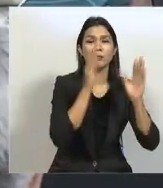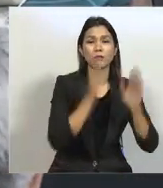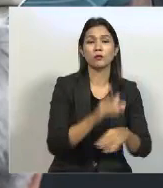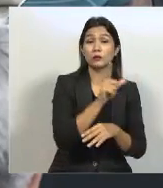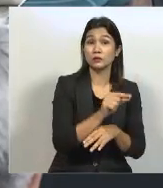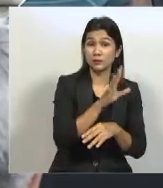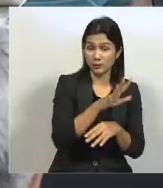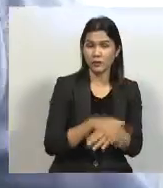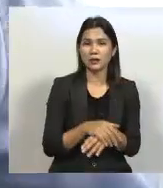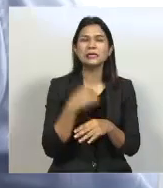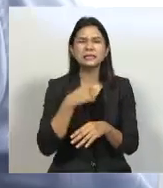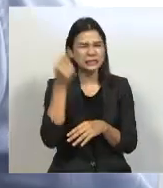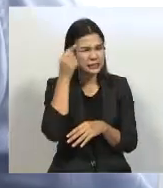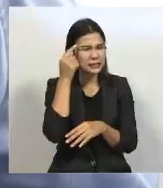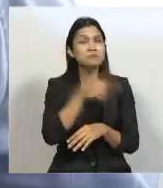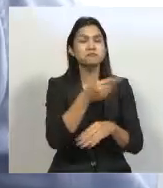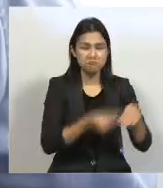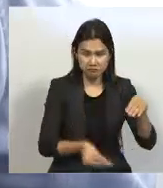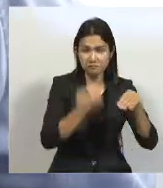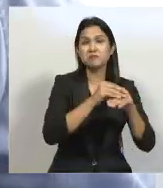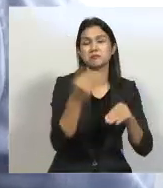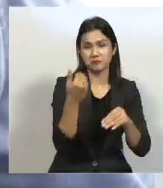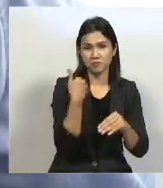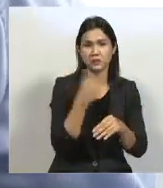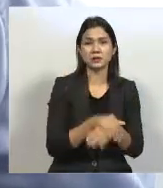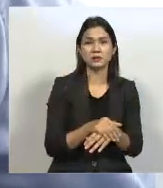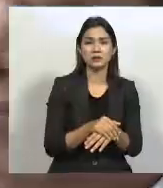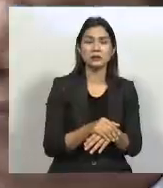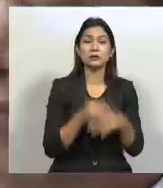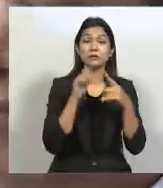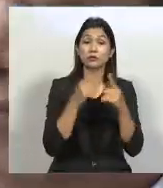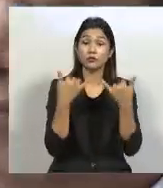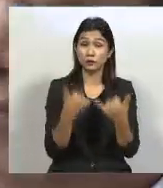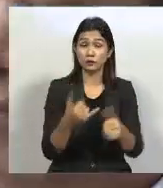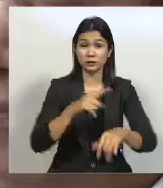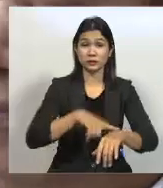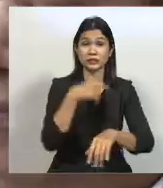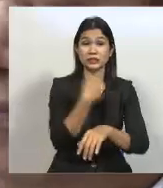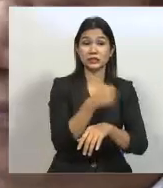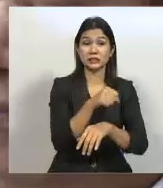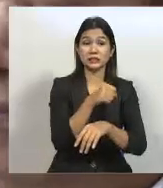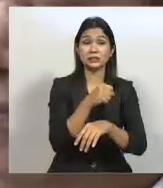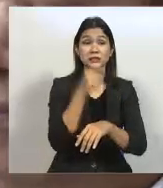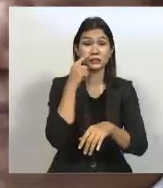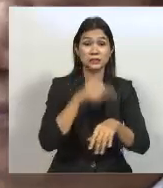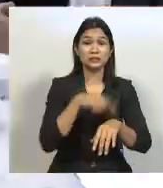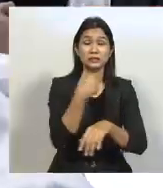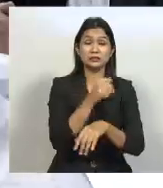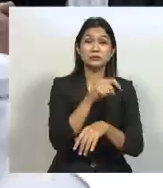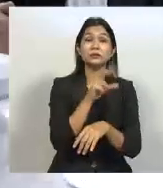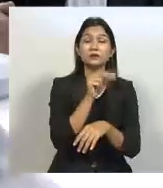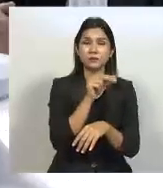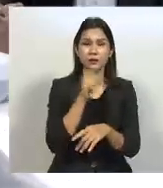นแล้วก็คาดการณ์กันว่าน่าจะเพิ่มเติมขึ้นอีกนะคะดังนั้นค่ะในวันนี้เวลา 10:30 นเนี่ยจะมีการ